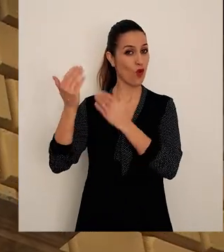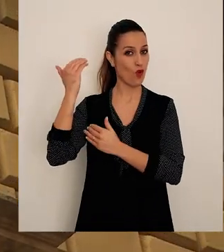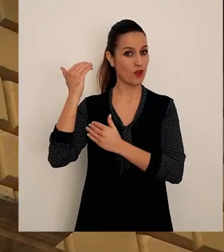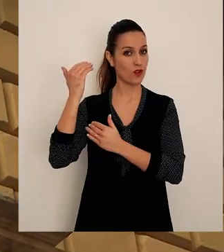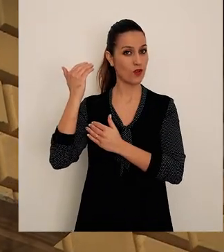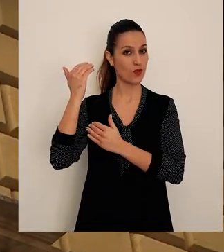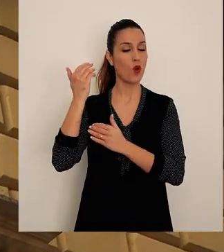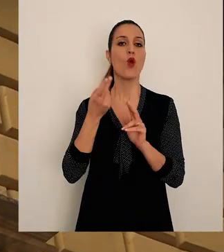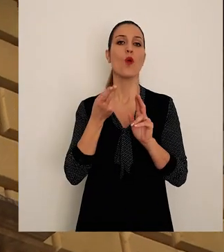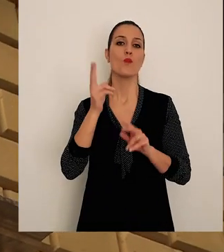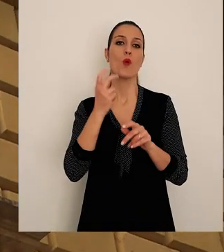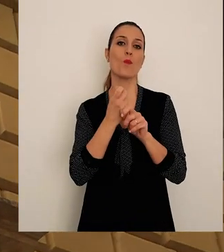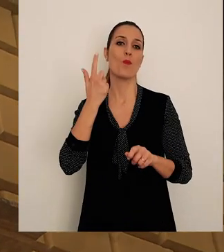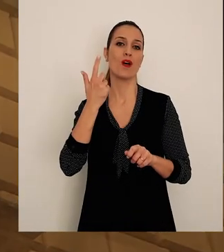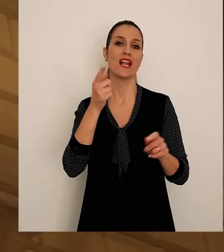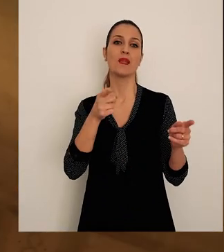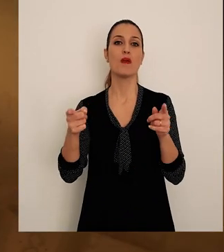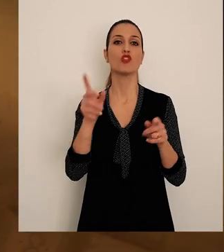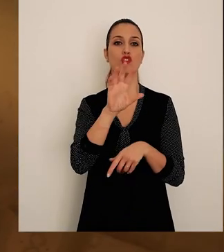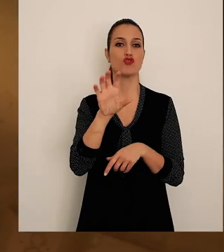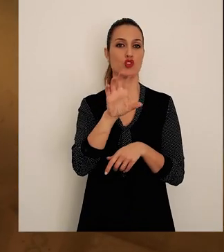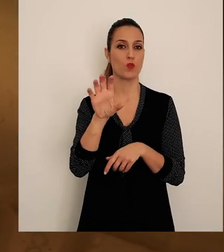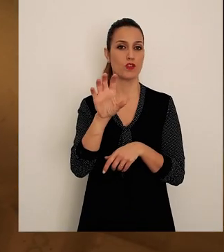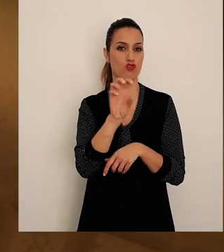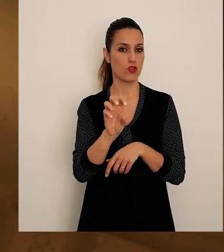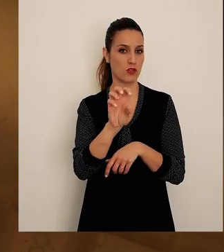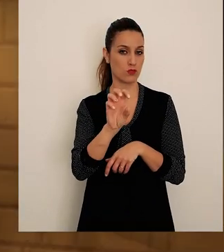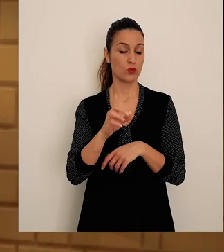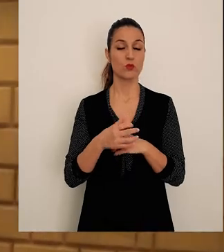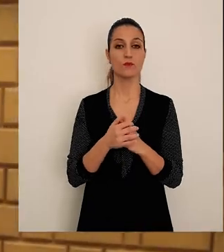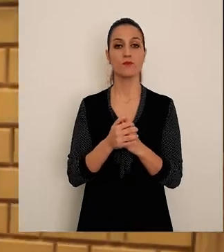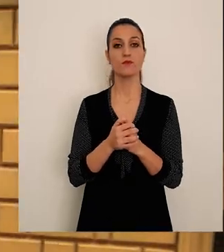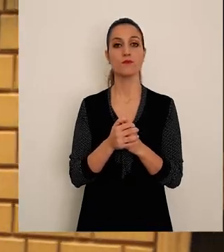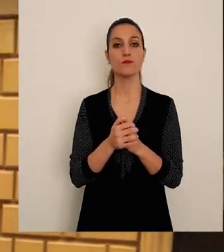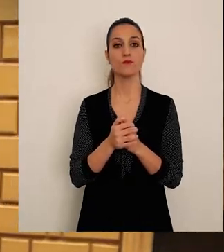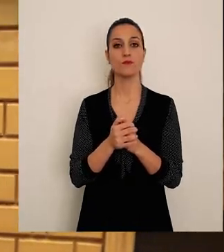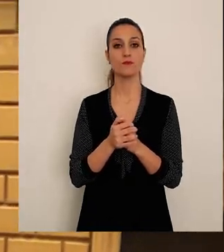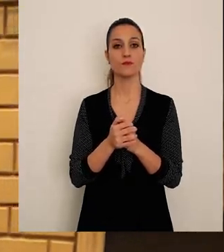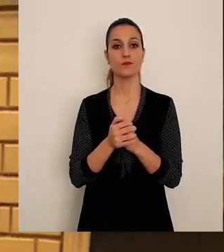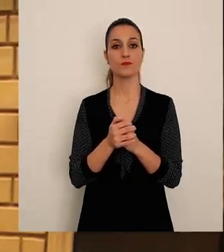Lecce, forse tra i più rappresentativi del Cinquecento leccese.